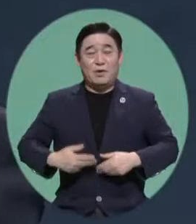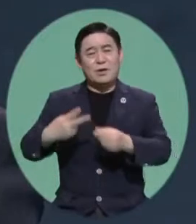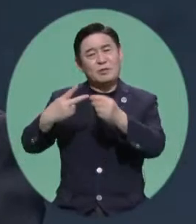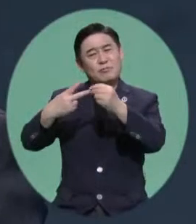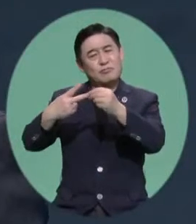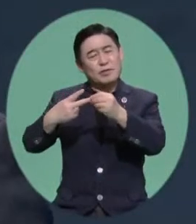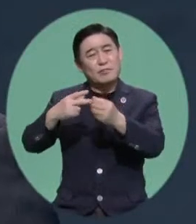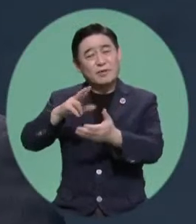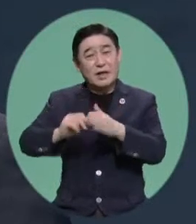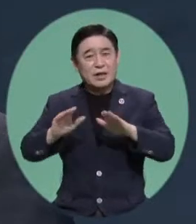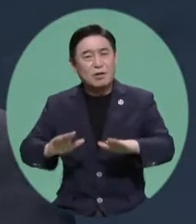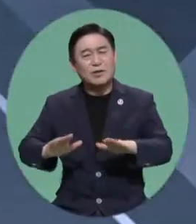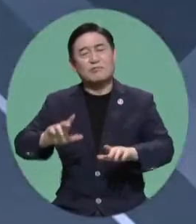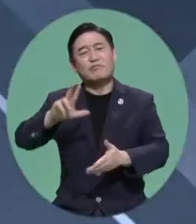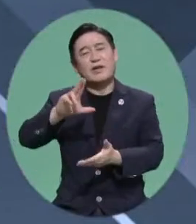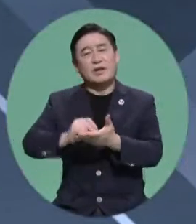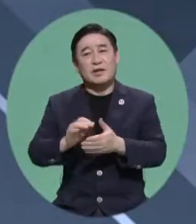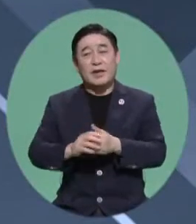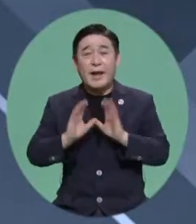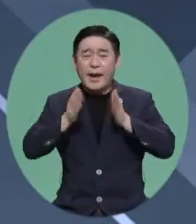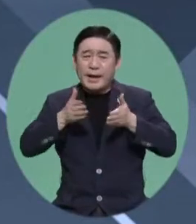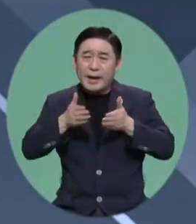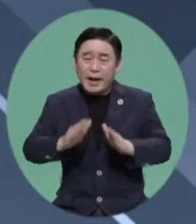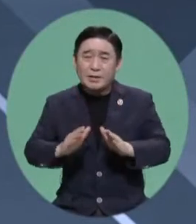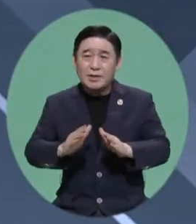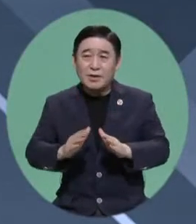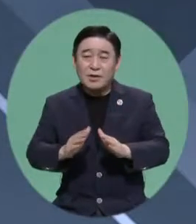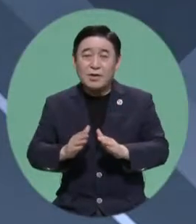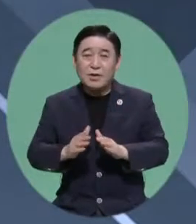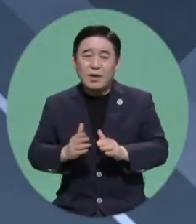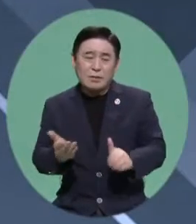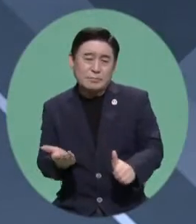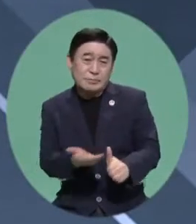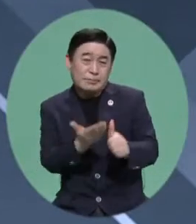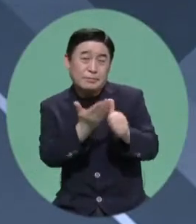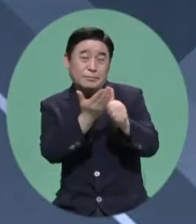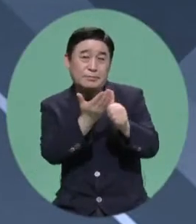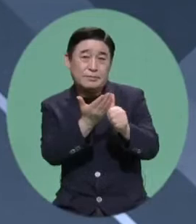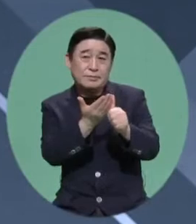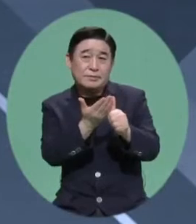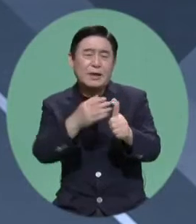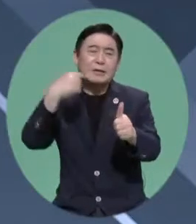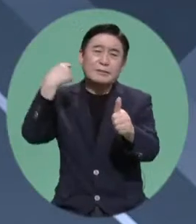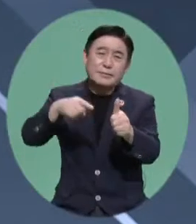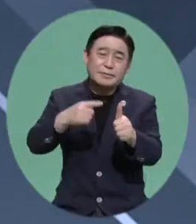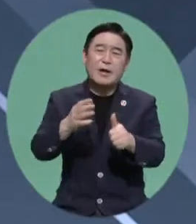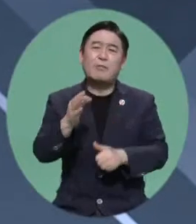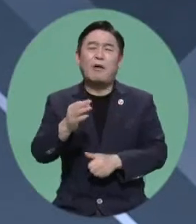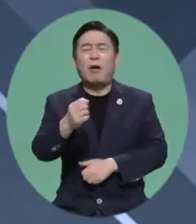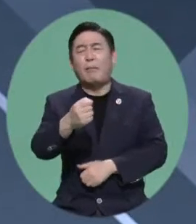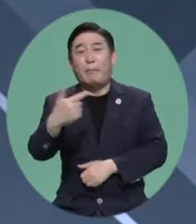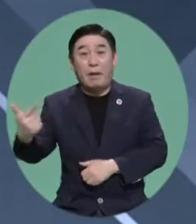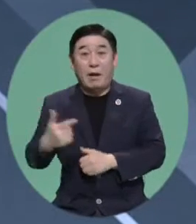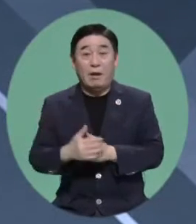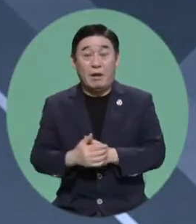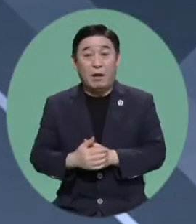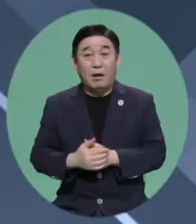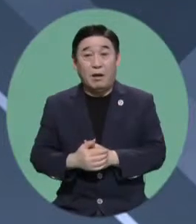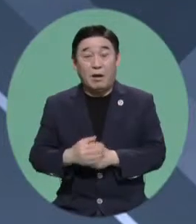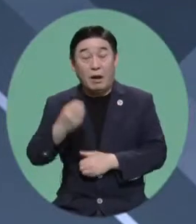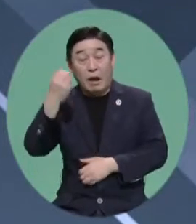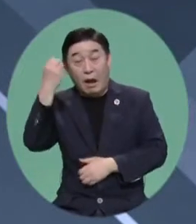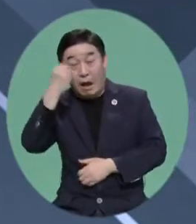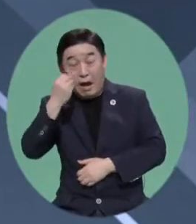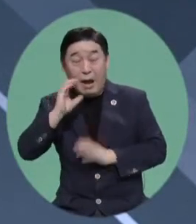문제인데 현실의 문제죠 출산을 해서 아이를 기르고 너무 가르치고 하는데 비용이 너무 많이 듭니다